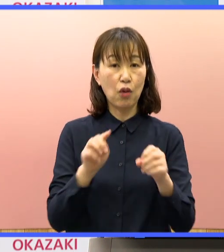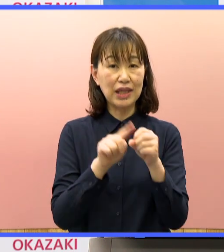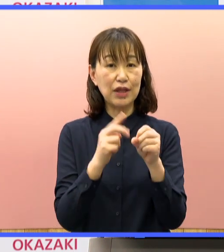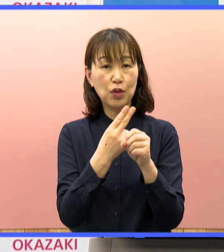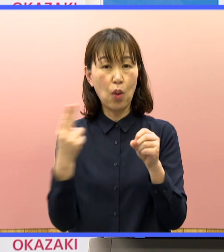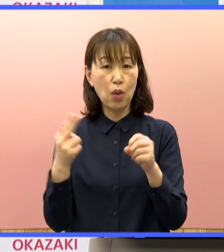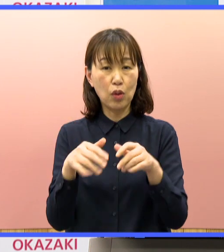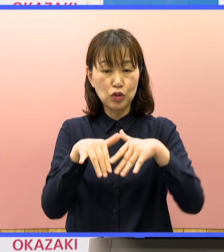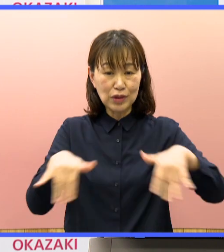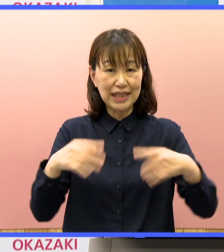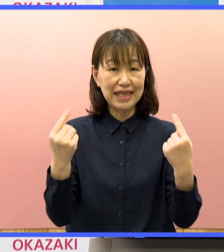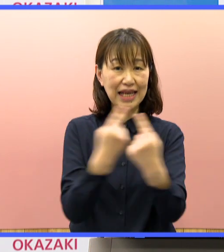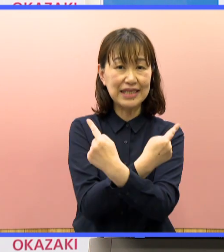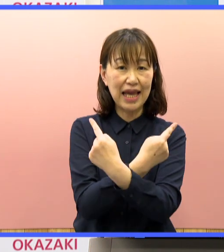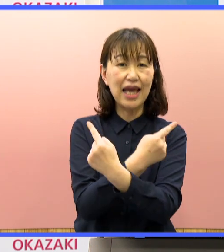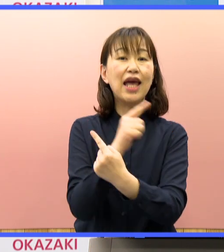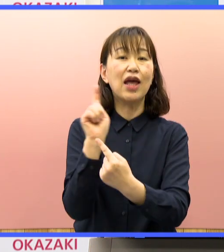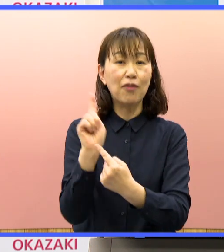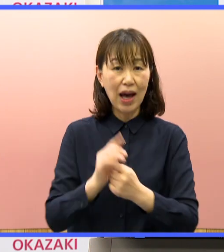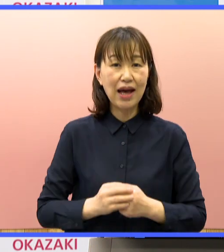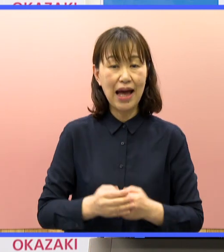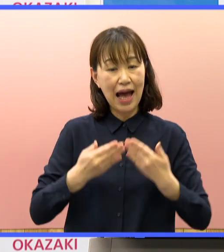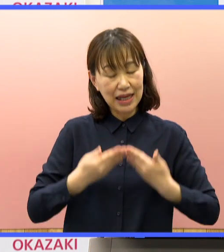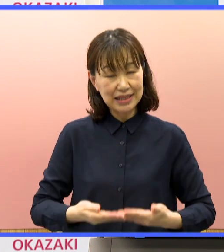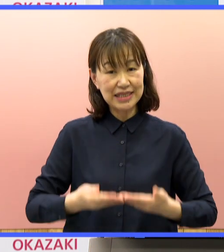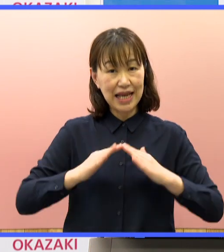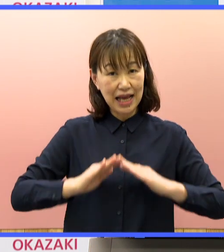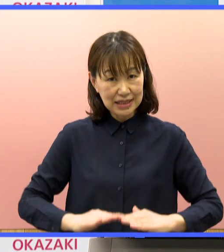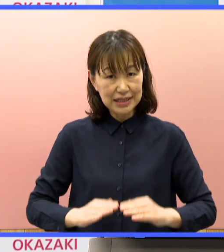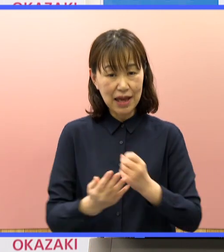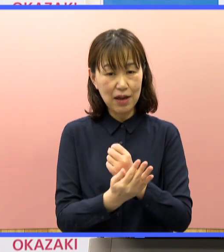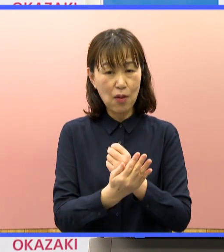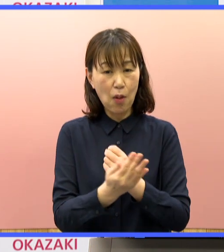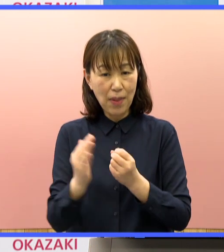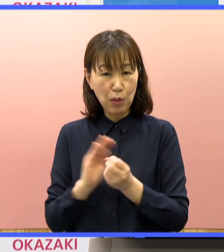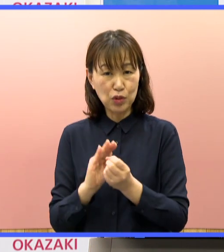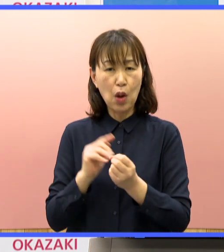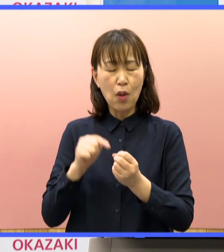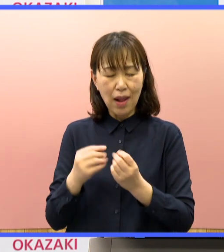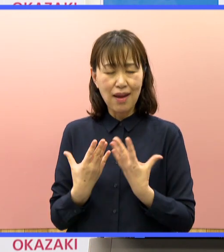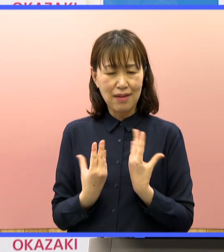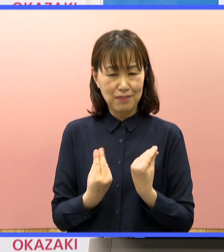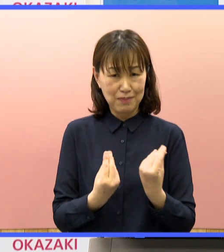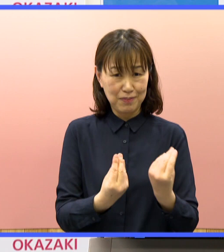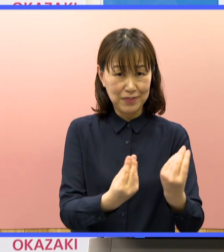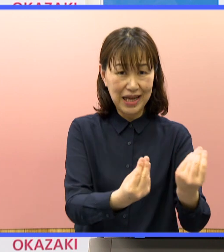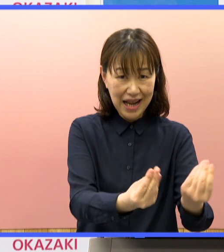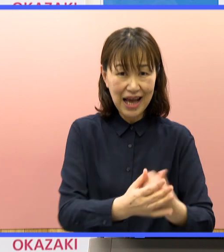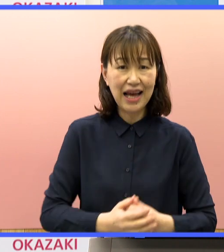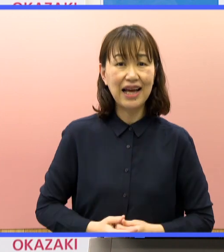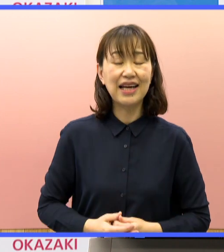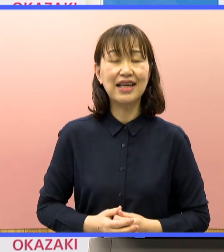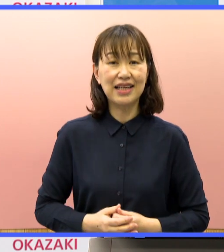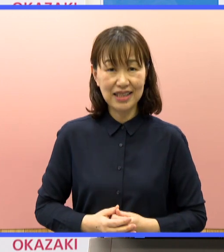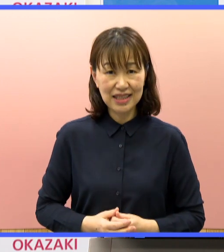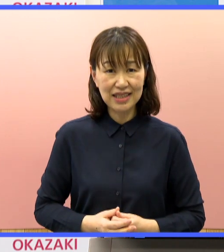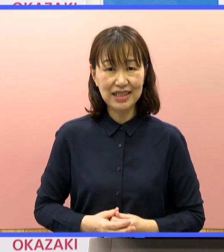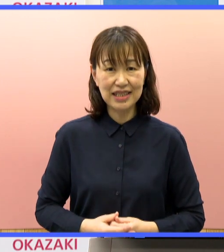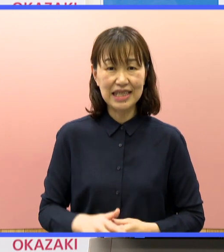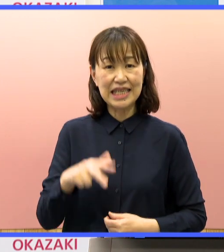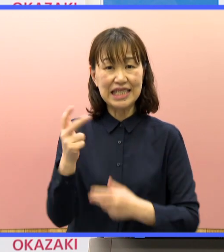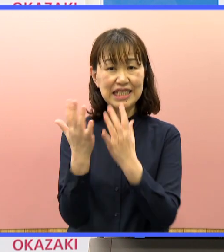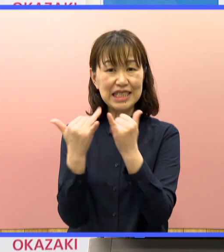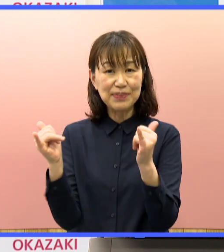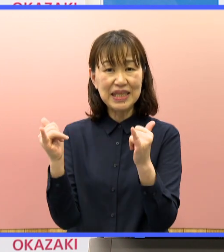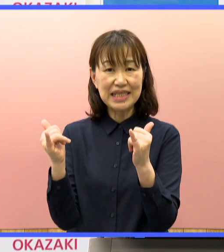では、市民の安全安心を守るための施策を継続しつつ、行政を取り巻く環境の目まぐるしい変